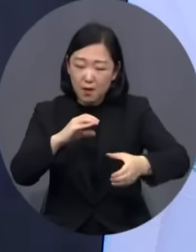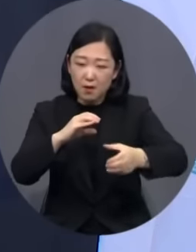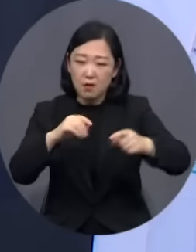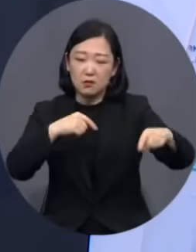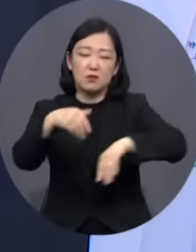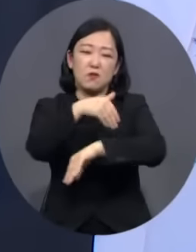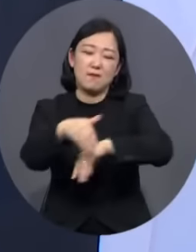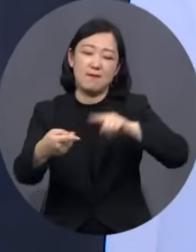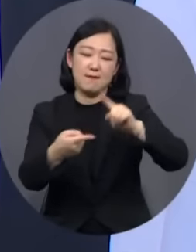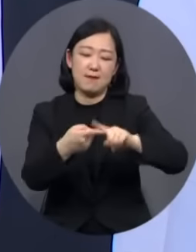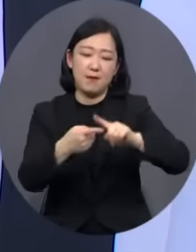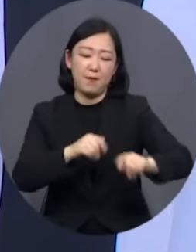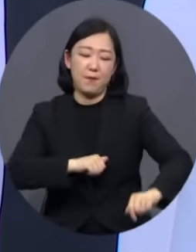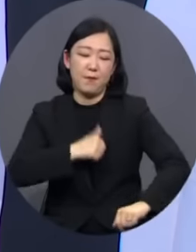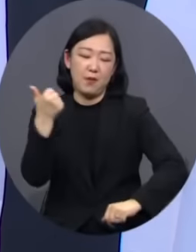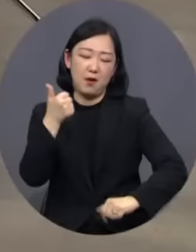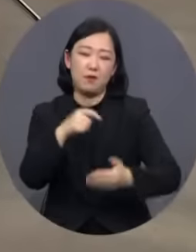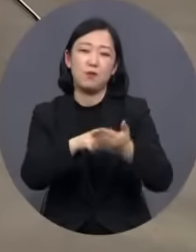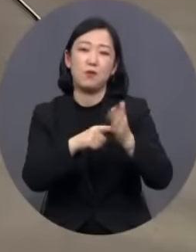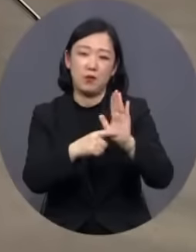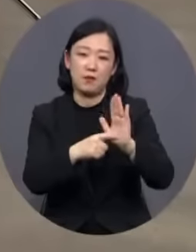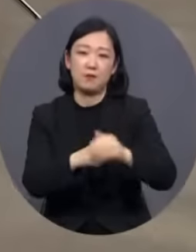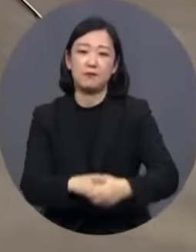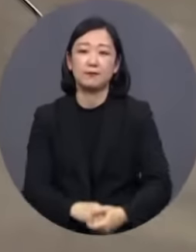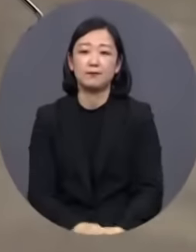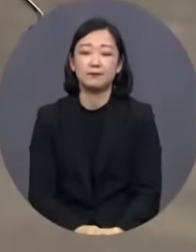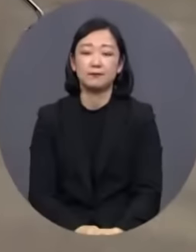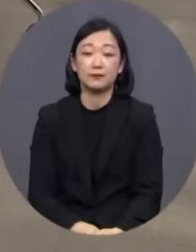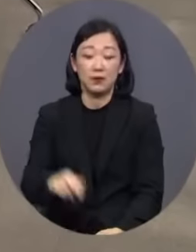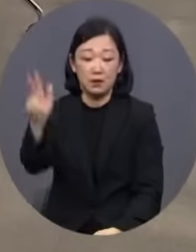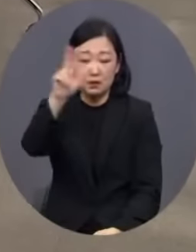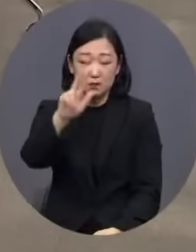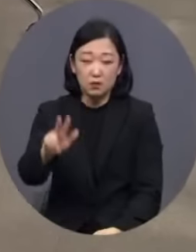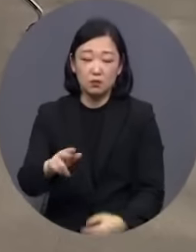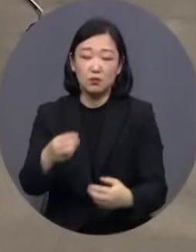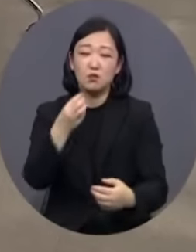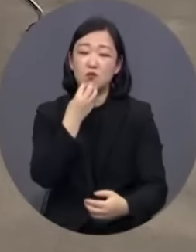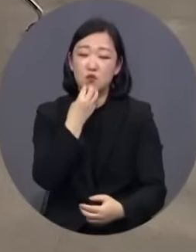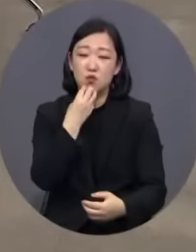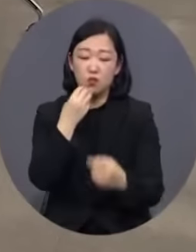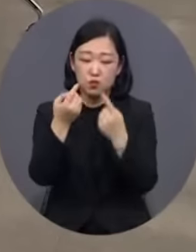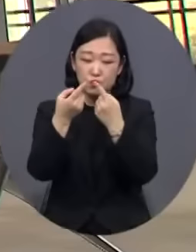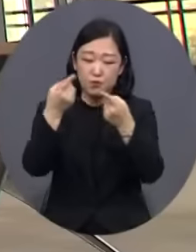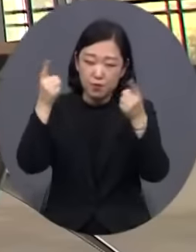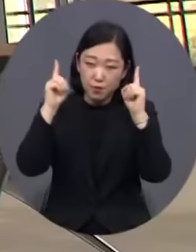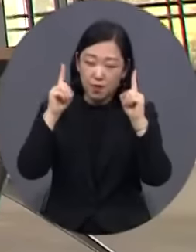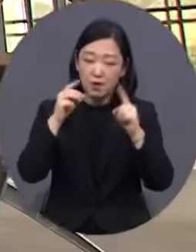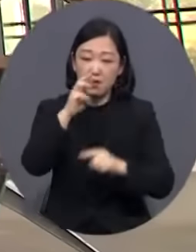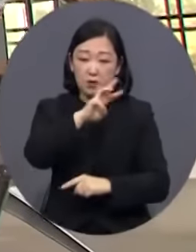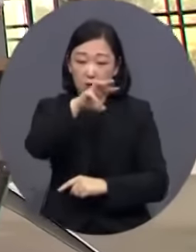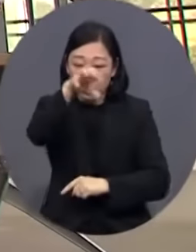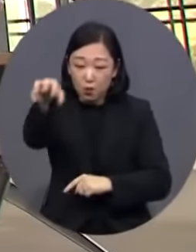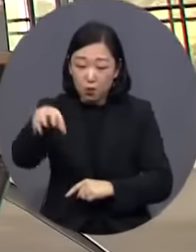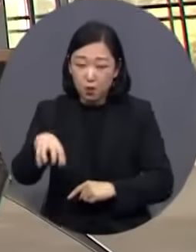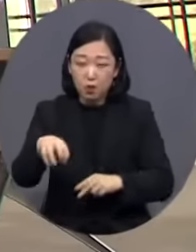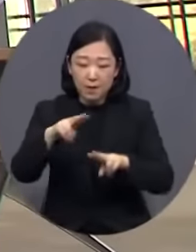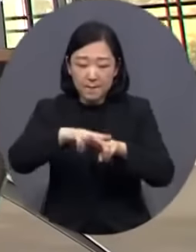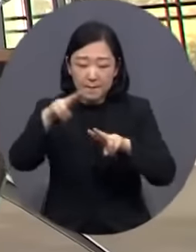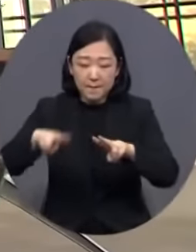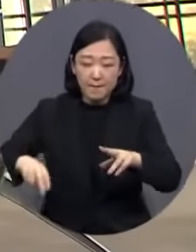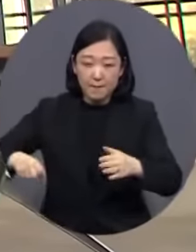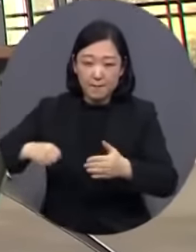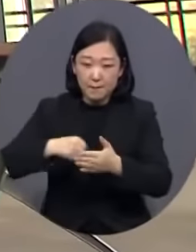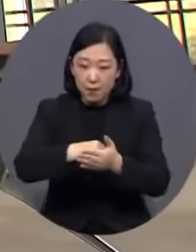대한 분노의 표시라고 볼 수 있습니다. 전국적으로 서울대 등 세 곳의 의대 교수 협의회가 사직서를 제출하기로